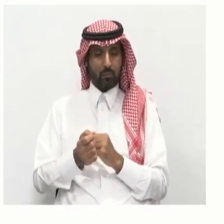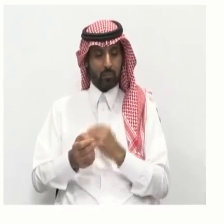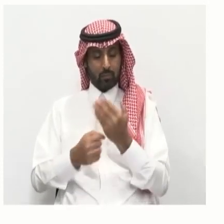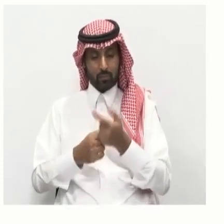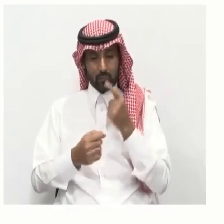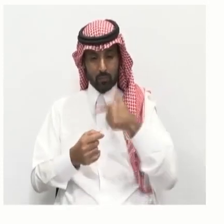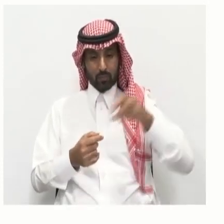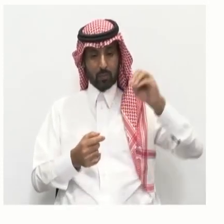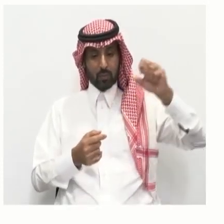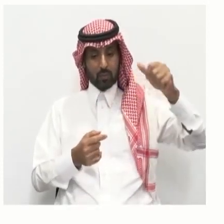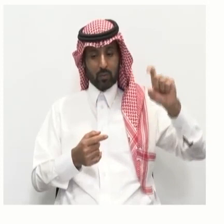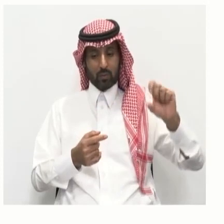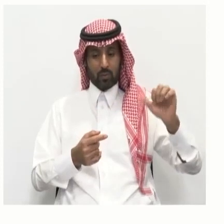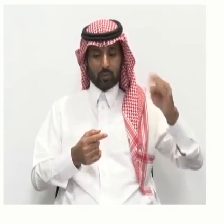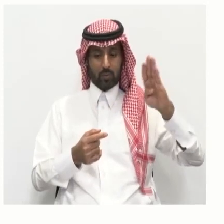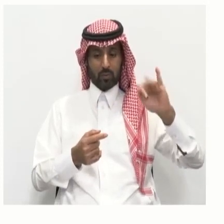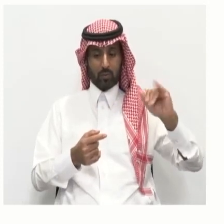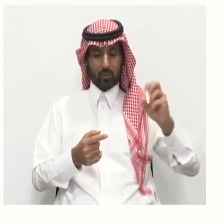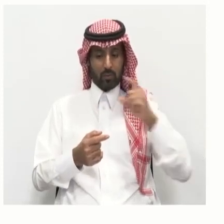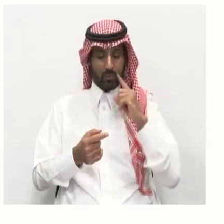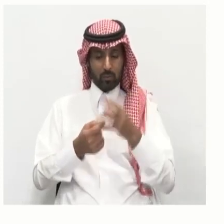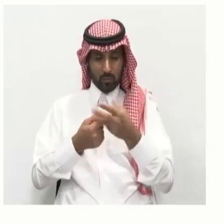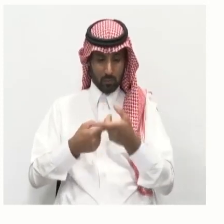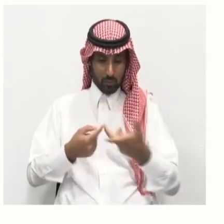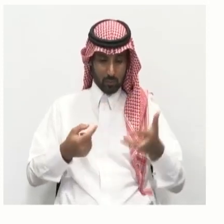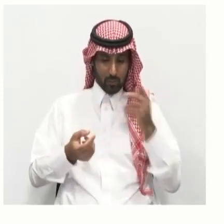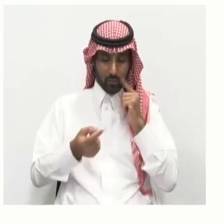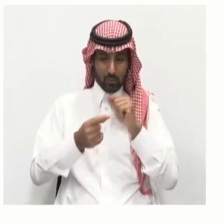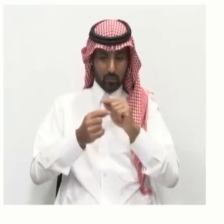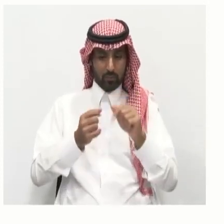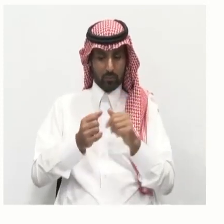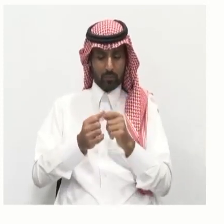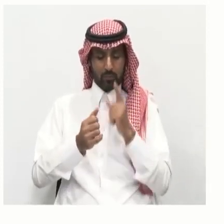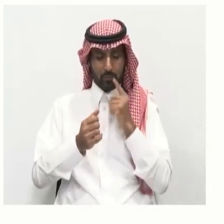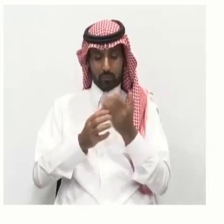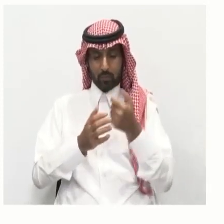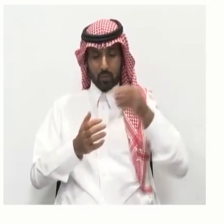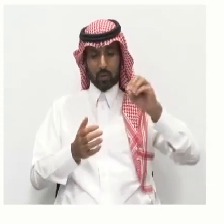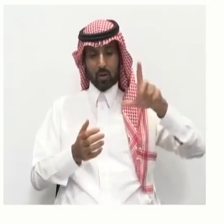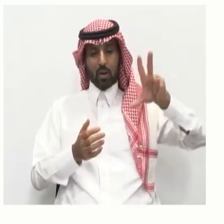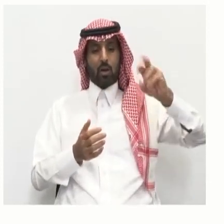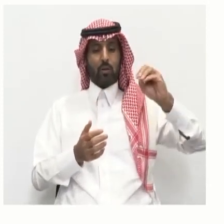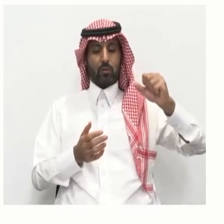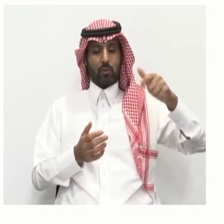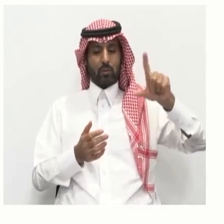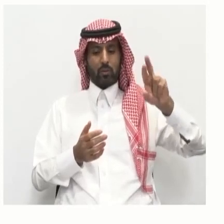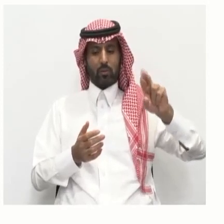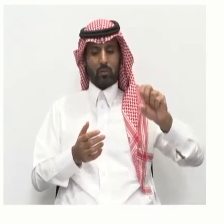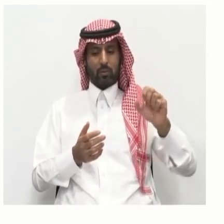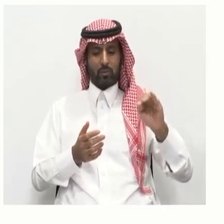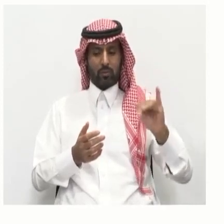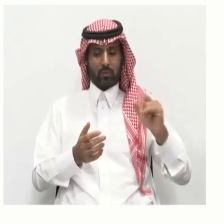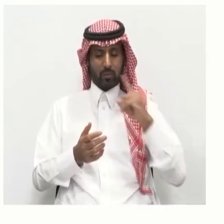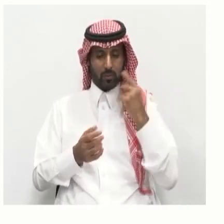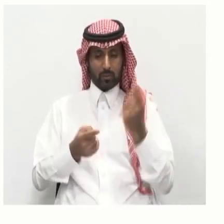هيدروكسيد المغنيسيوم راح اتفكك الى ايون المغنيسيوم والهيدروكسيد مجموعه الهيدروكسيد لاحظ ان عندي هنا